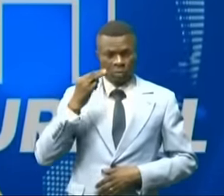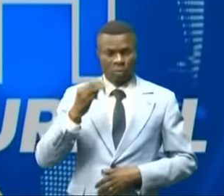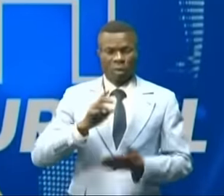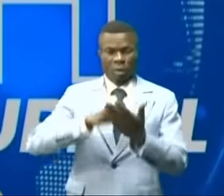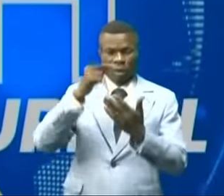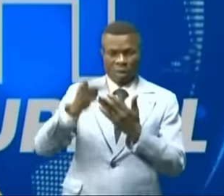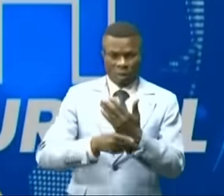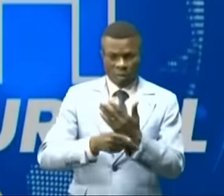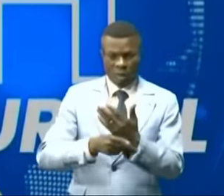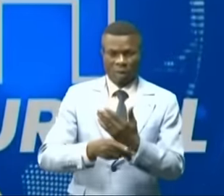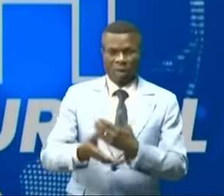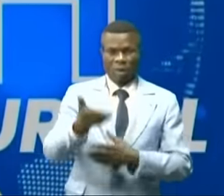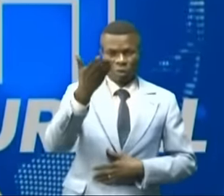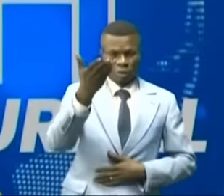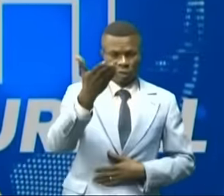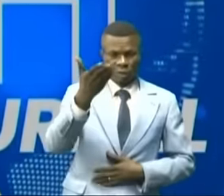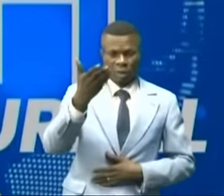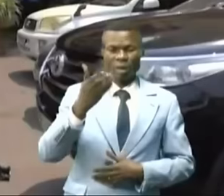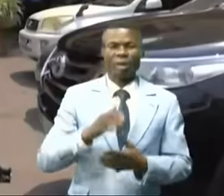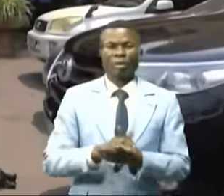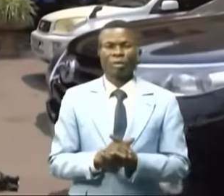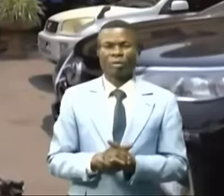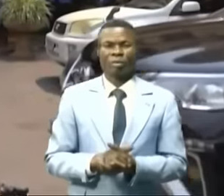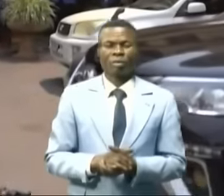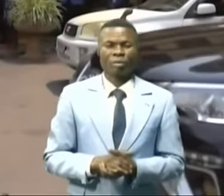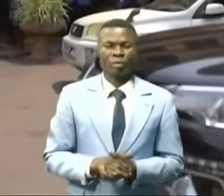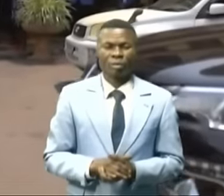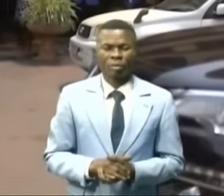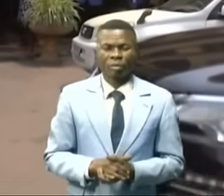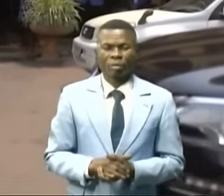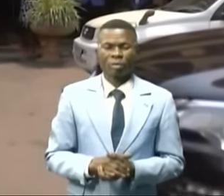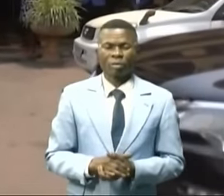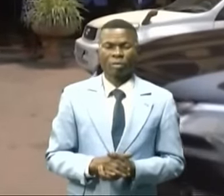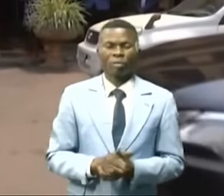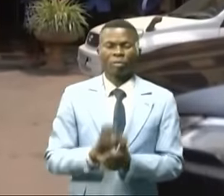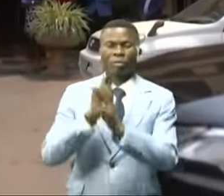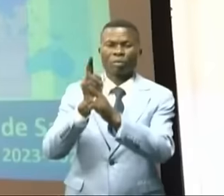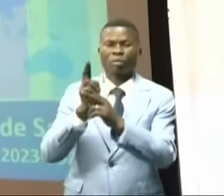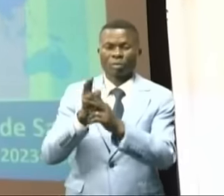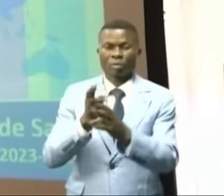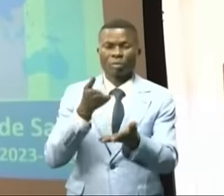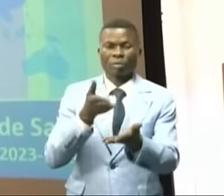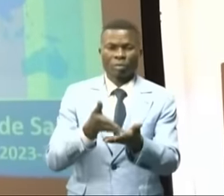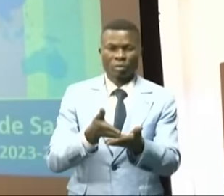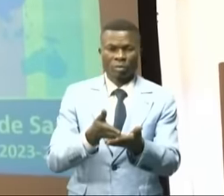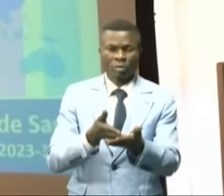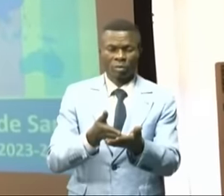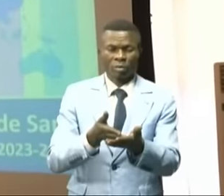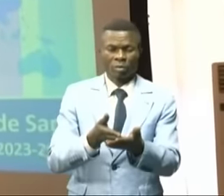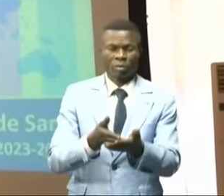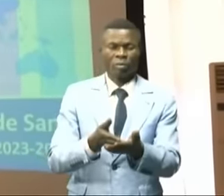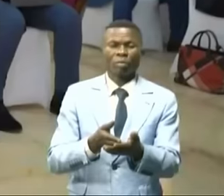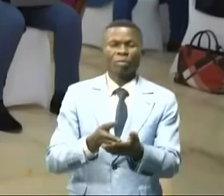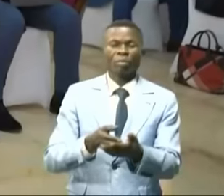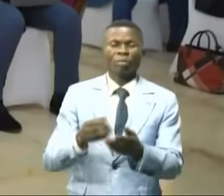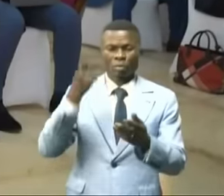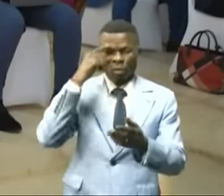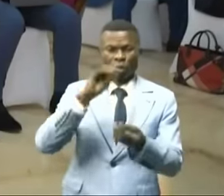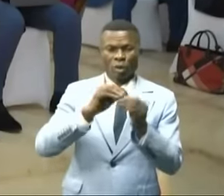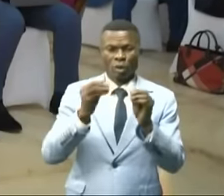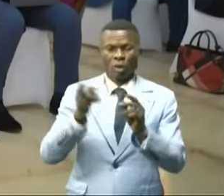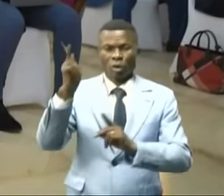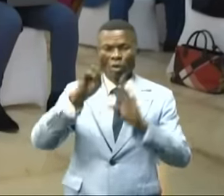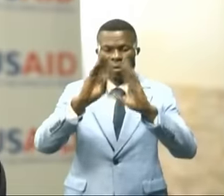Plan, Guilaniembo. Reportage. Les rapports des indicateurs de cette troisième enquête sur la démographie et la